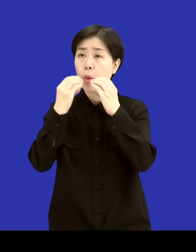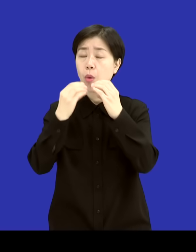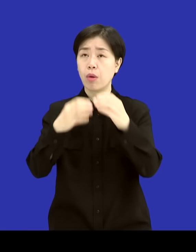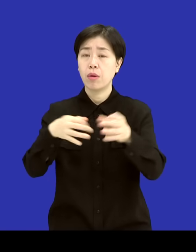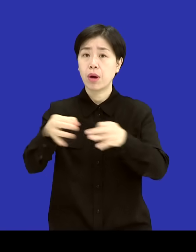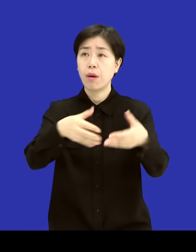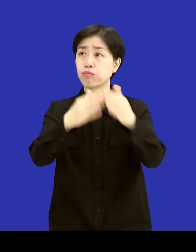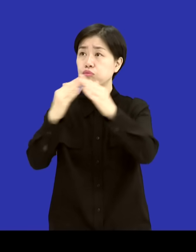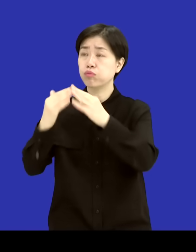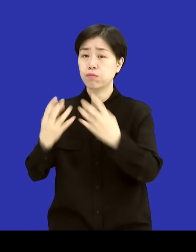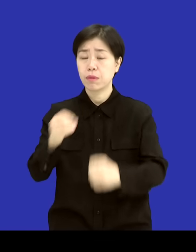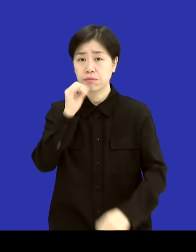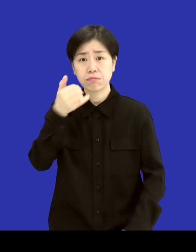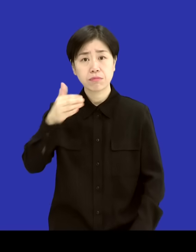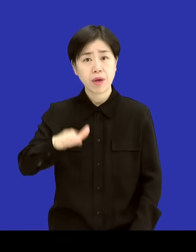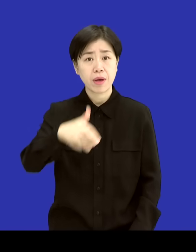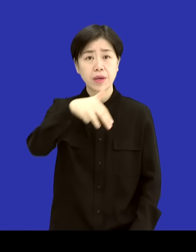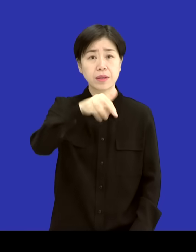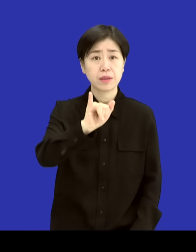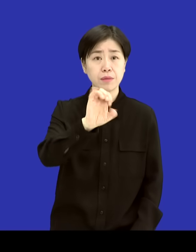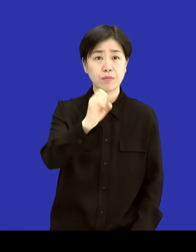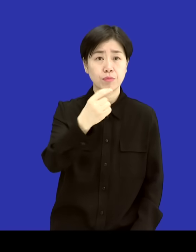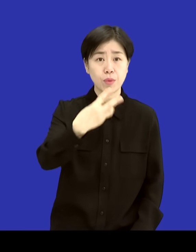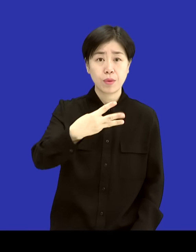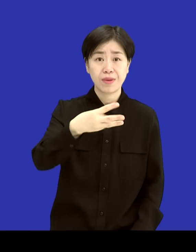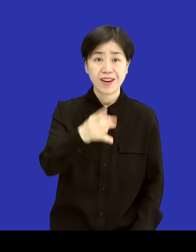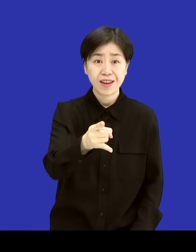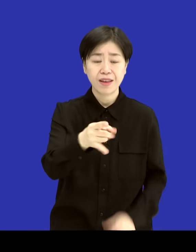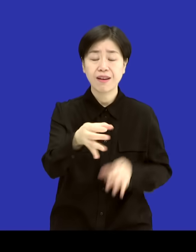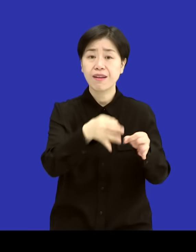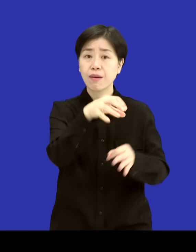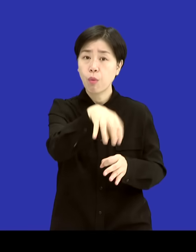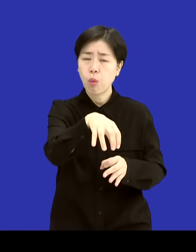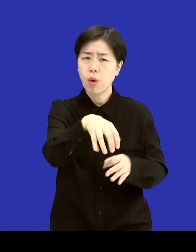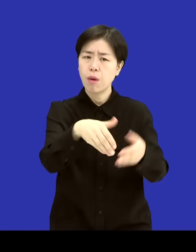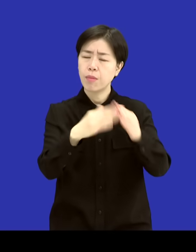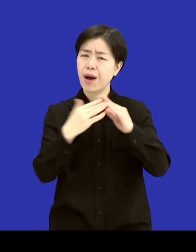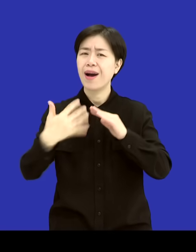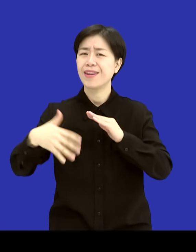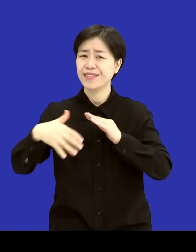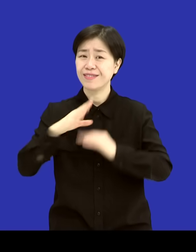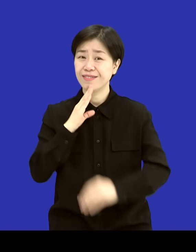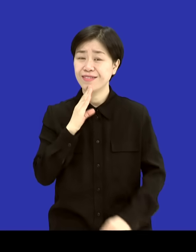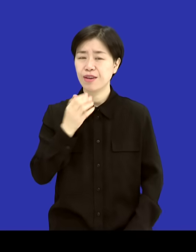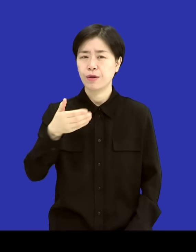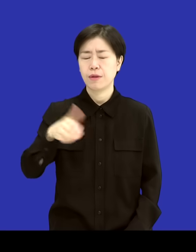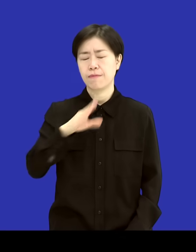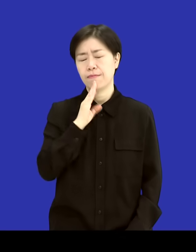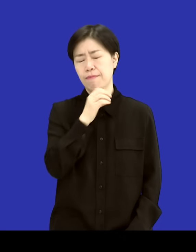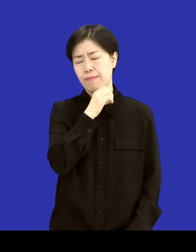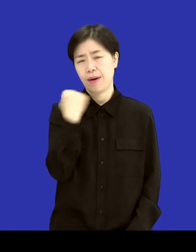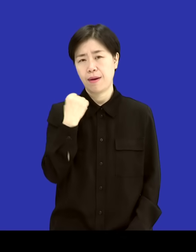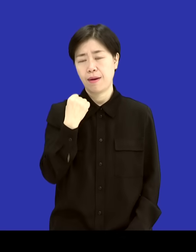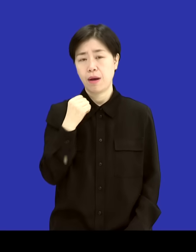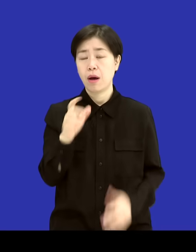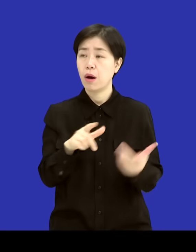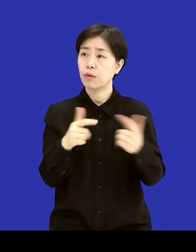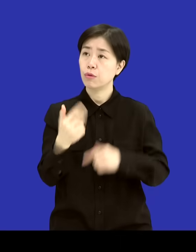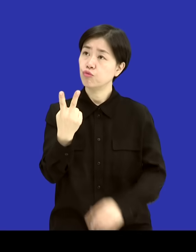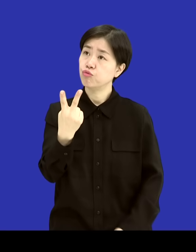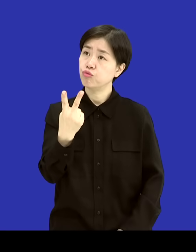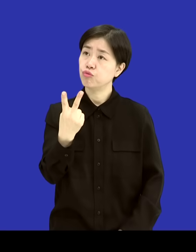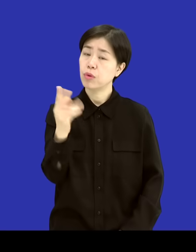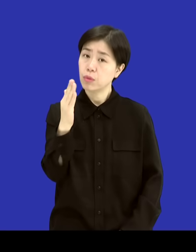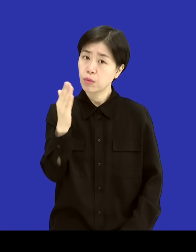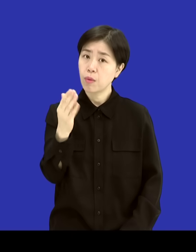돼. 근데 치폴레를 꼭 하루에 한 그걸 2개씩 아, 이렇게 살 많이 찌죠. 네,